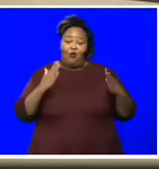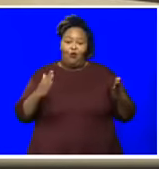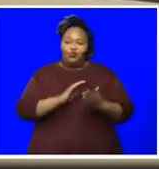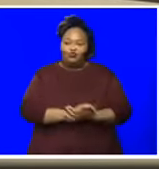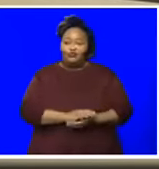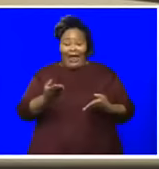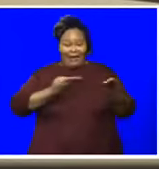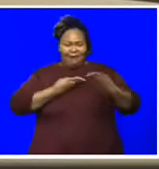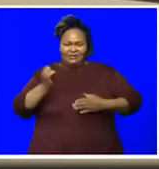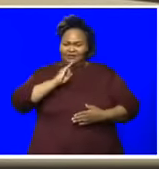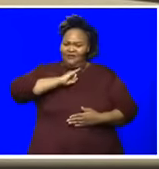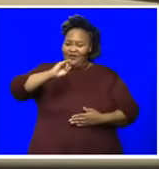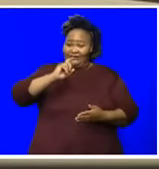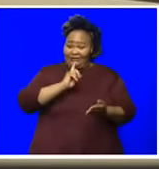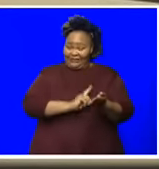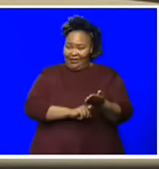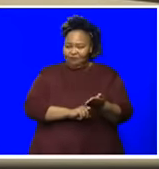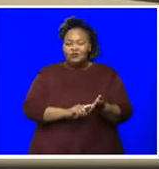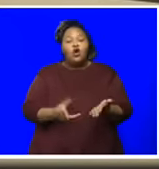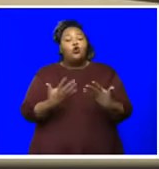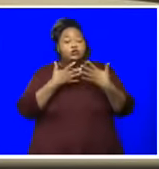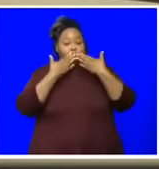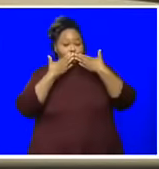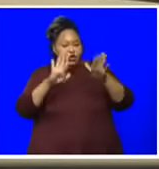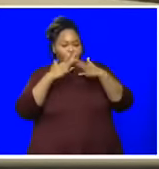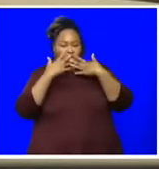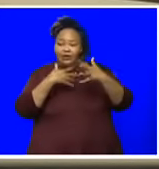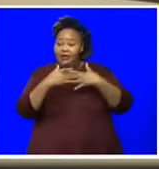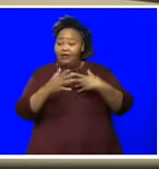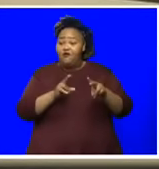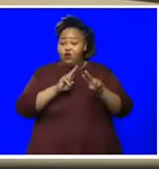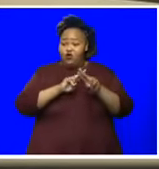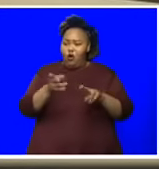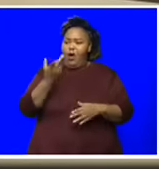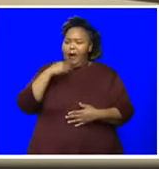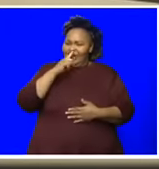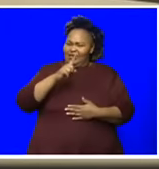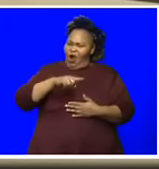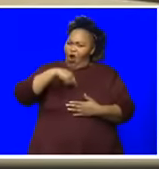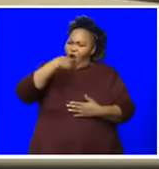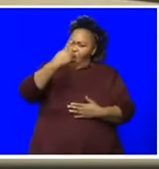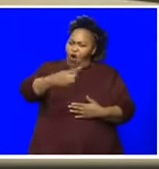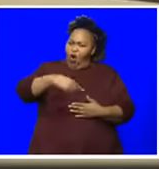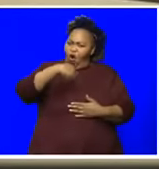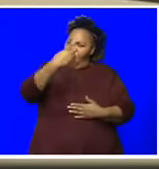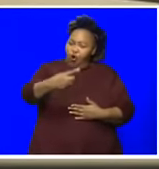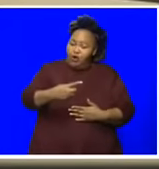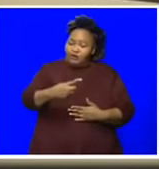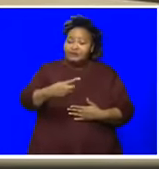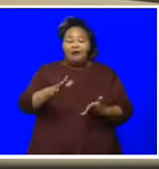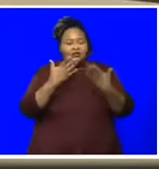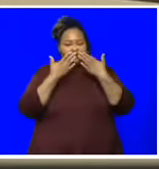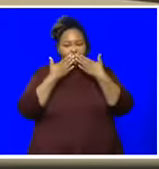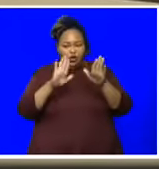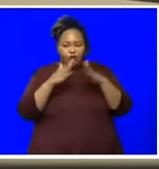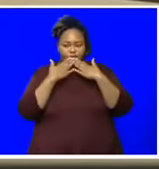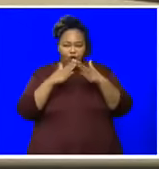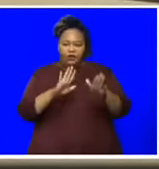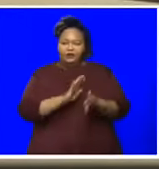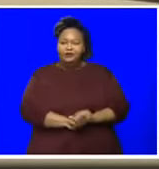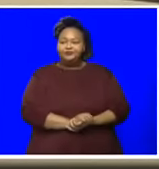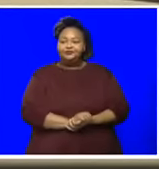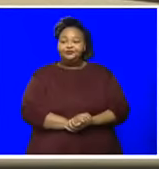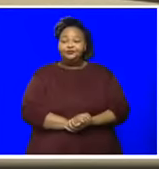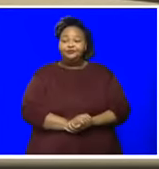ngesigozwana sekungumkhuba lomhle lokuthi nasihluphekile sita sikhala atange senale lembhedzi